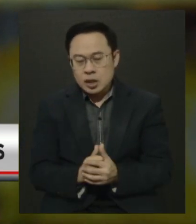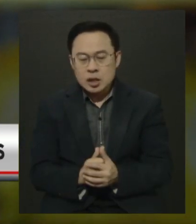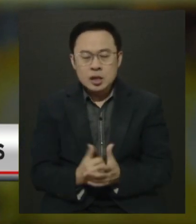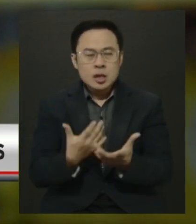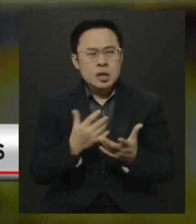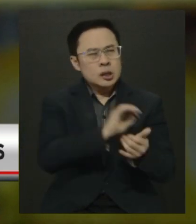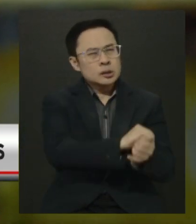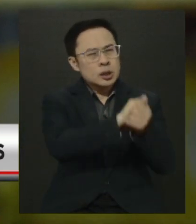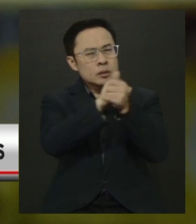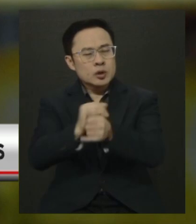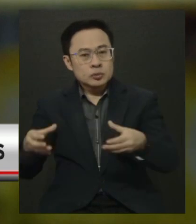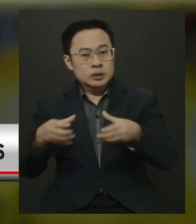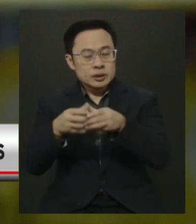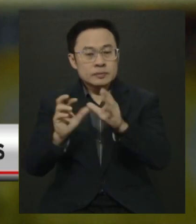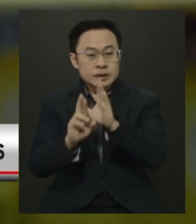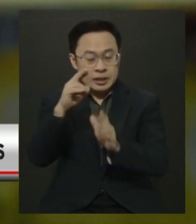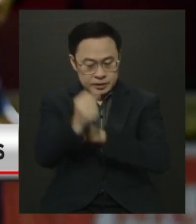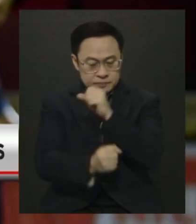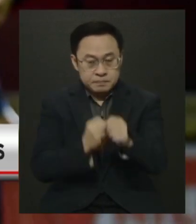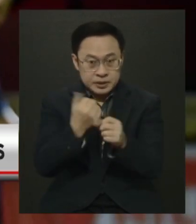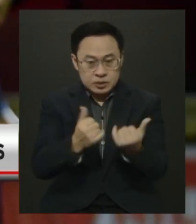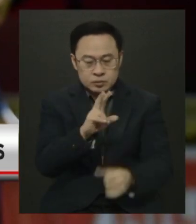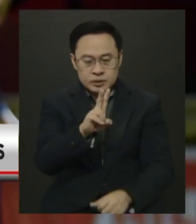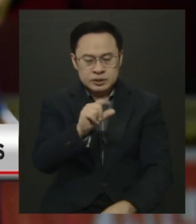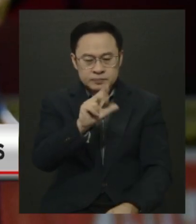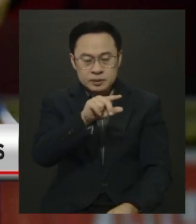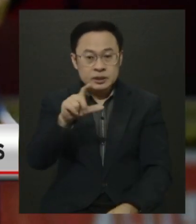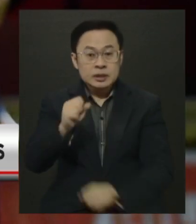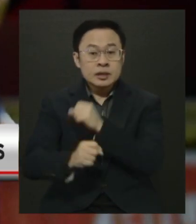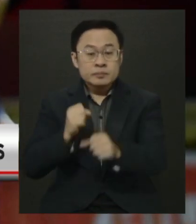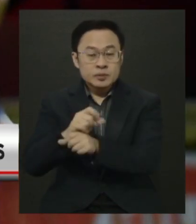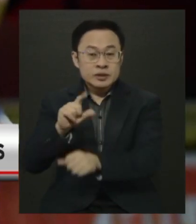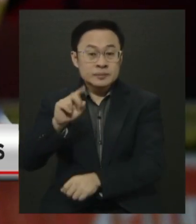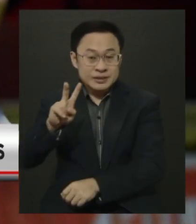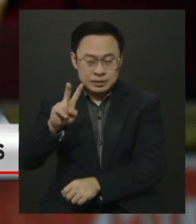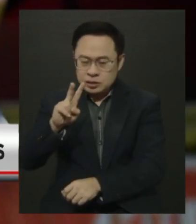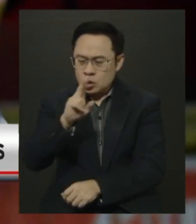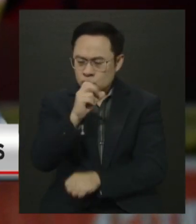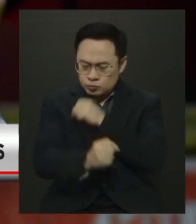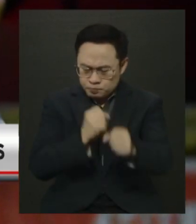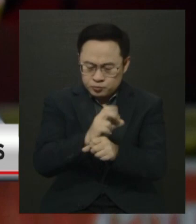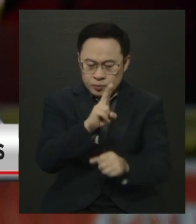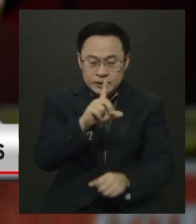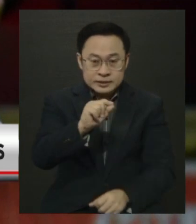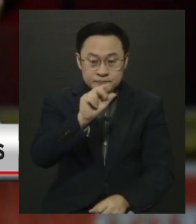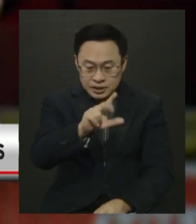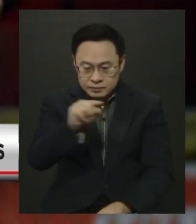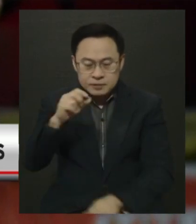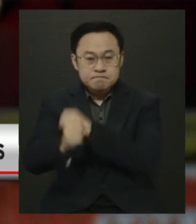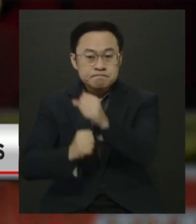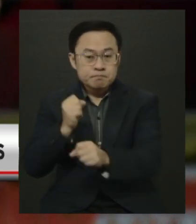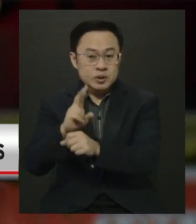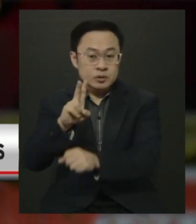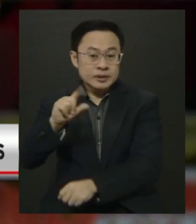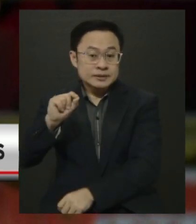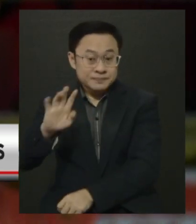2023-2024 ด้วยสัญญายืมตัวค่ะแล้วก็ได้รับโอกาสเล่นอย่างต่อเนื่องเลยสามารถโชว์ฟอร์มได้อย่างยอดเยี่ยมโดยเฉพาะผลงานยิง2ประตู